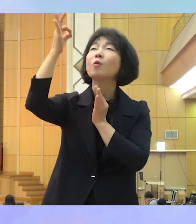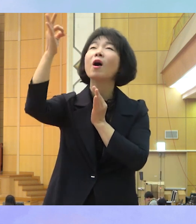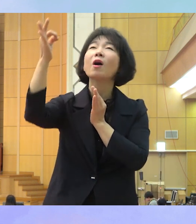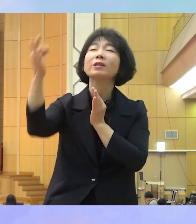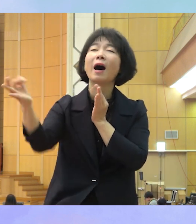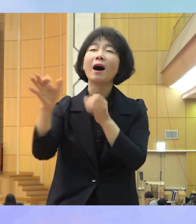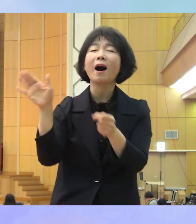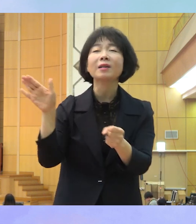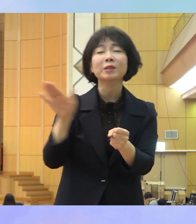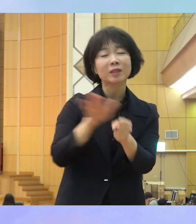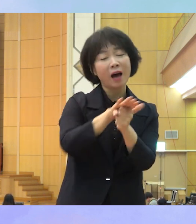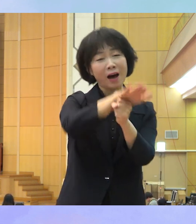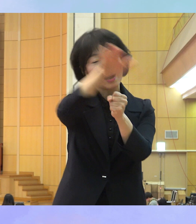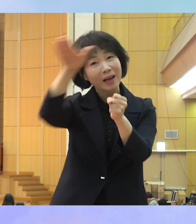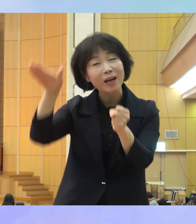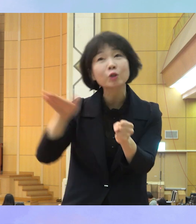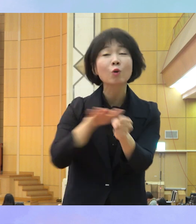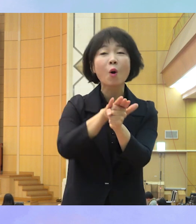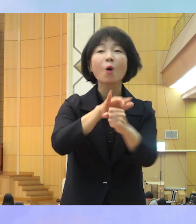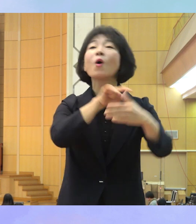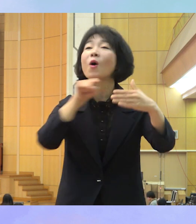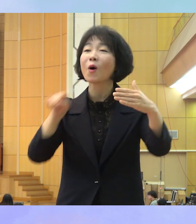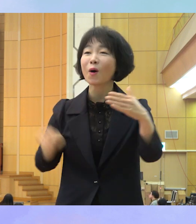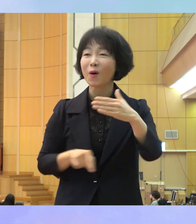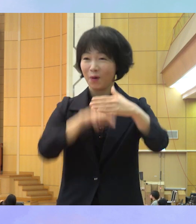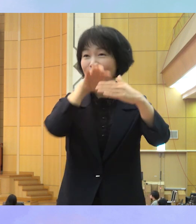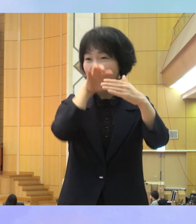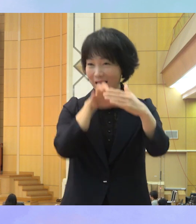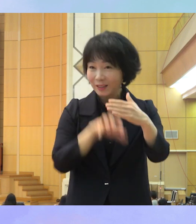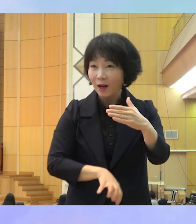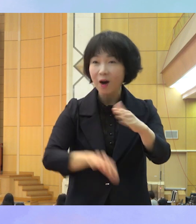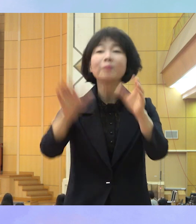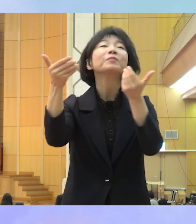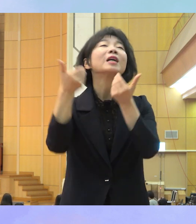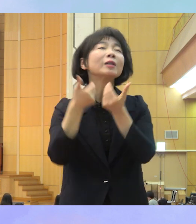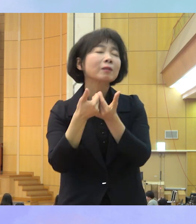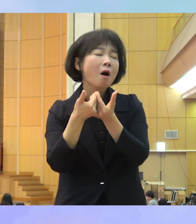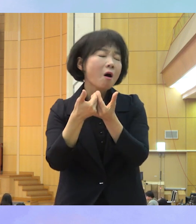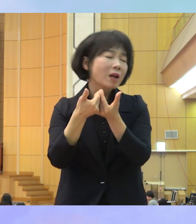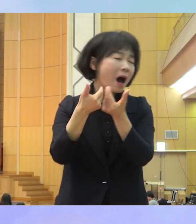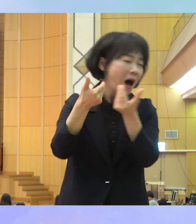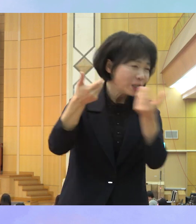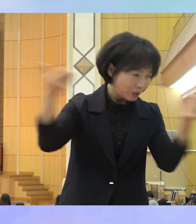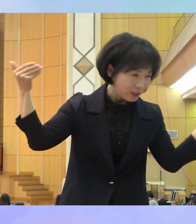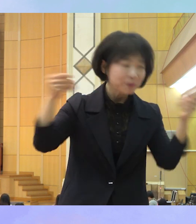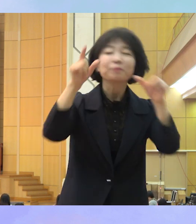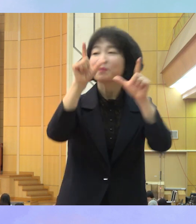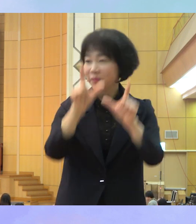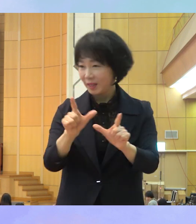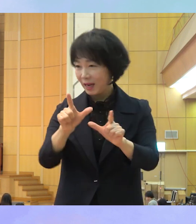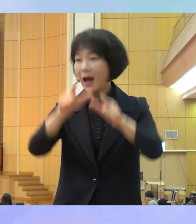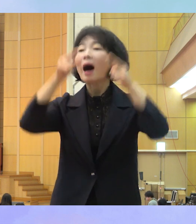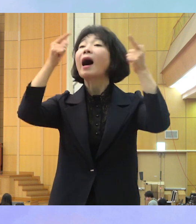나에게 영원한 사랑 속에서 떠나